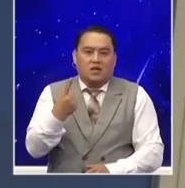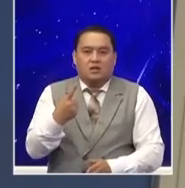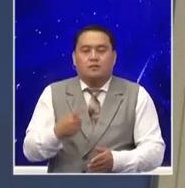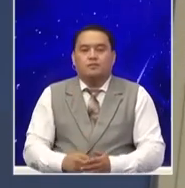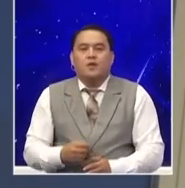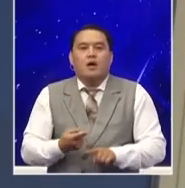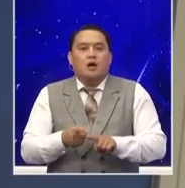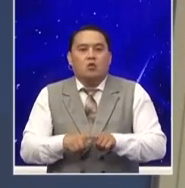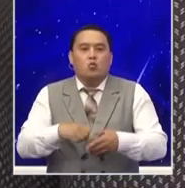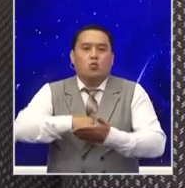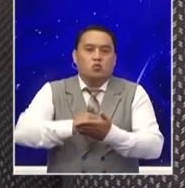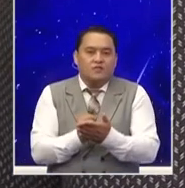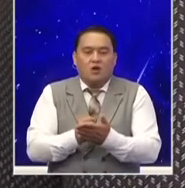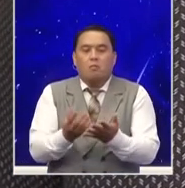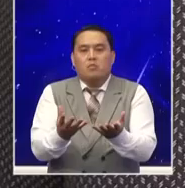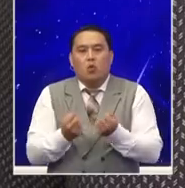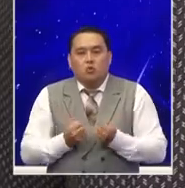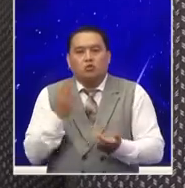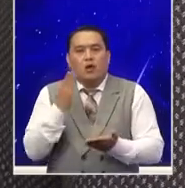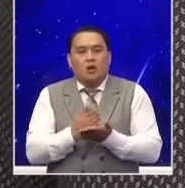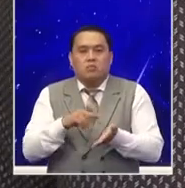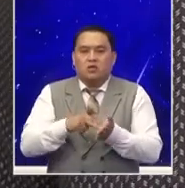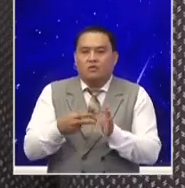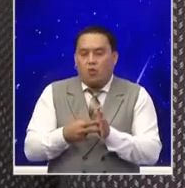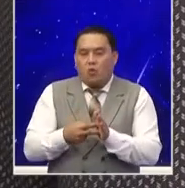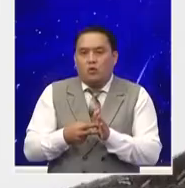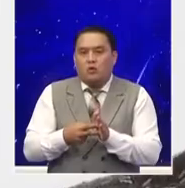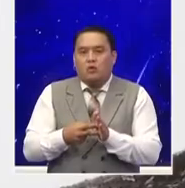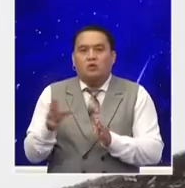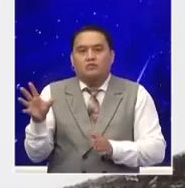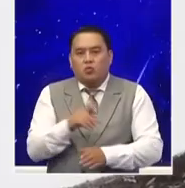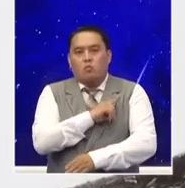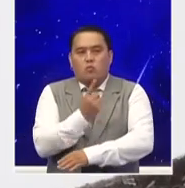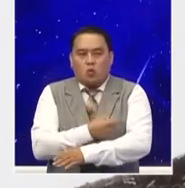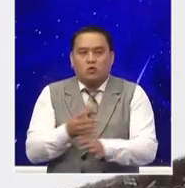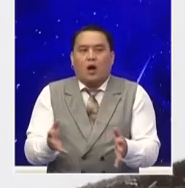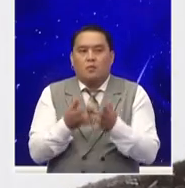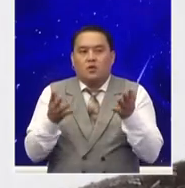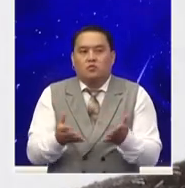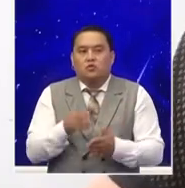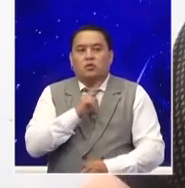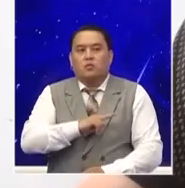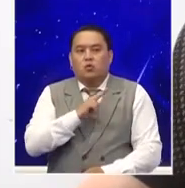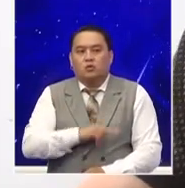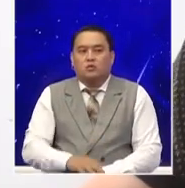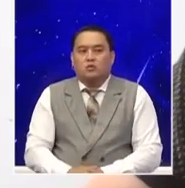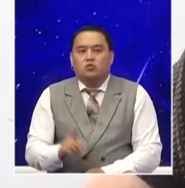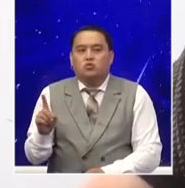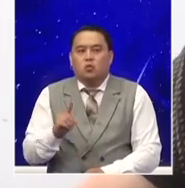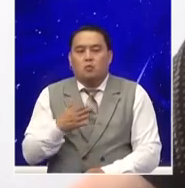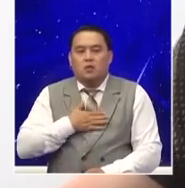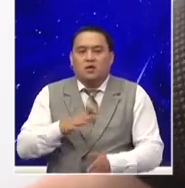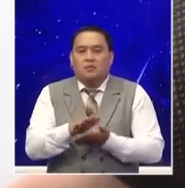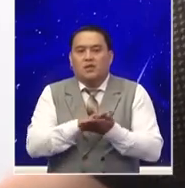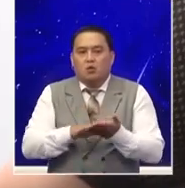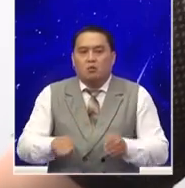наименование. Как утверждают услугополучатели, функционирование платформы, пусть даже не на всю мощь, намного облегчает их жизнь. Получается, что мы подаем